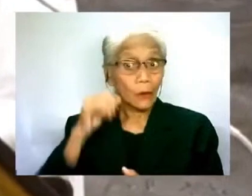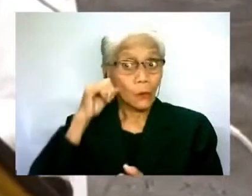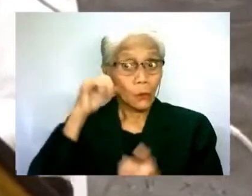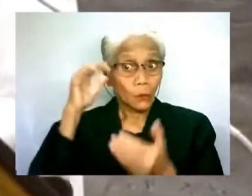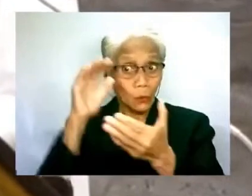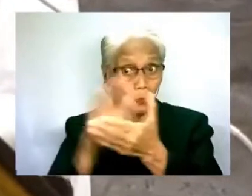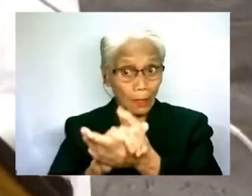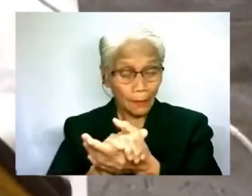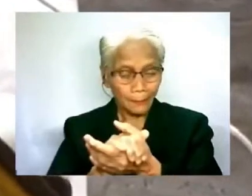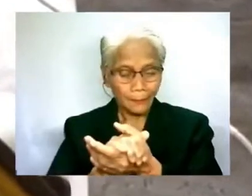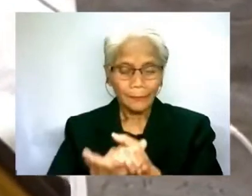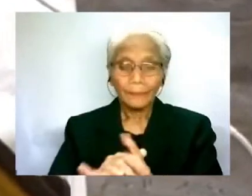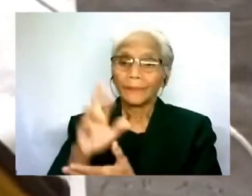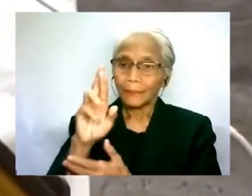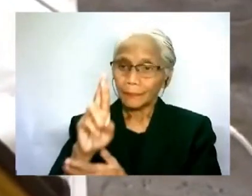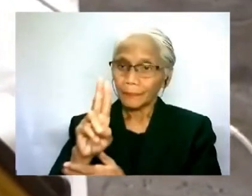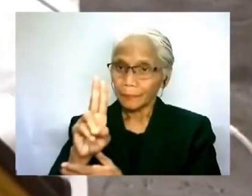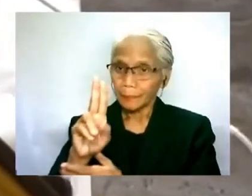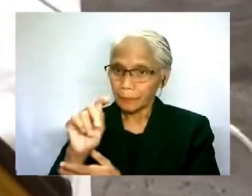Ruth.